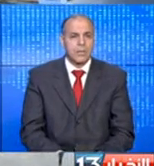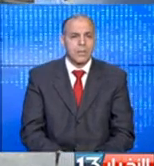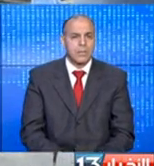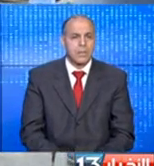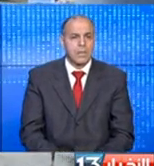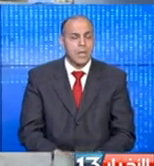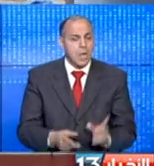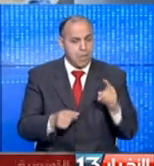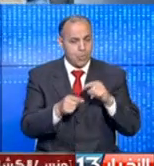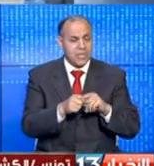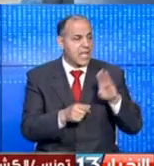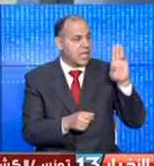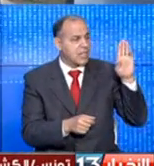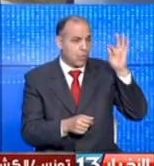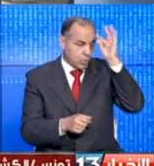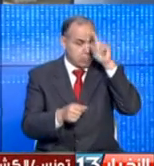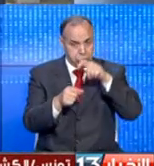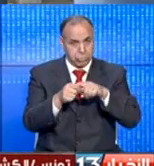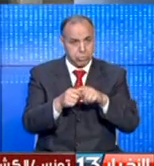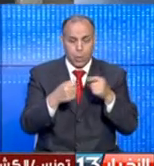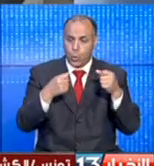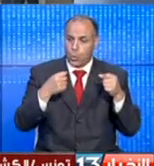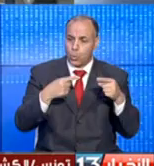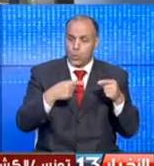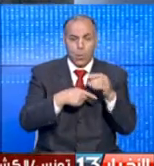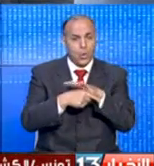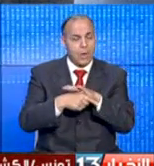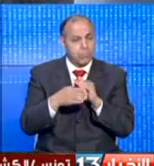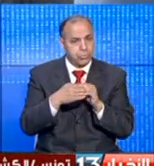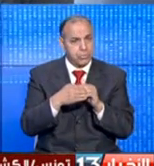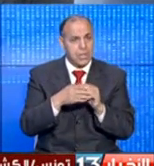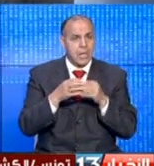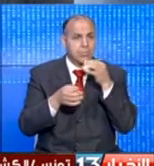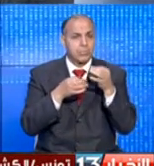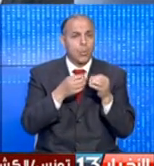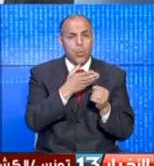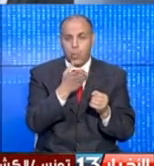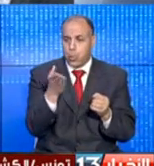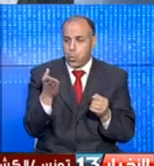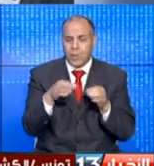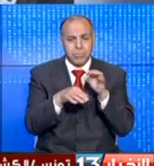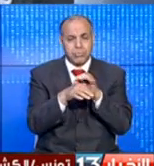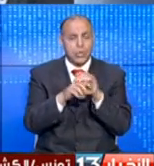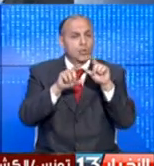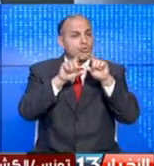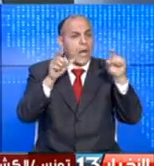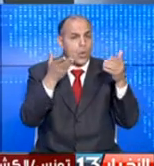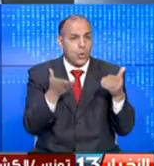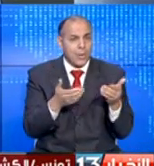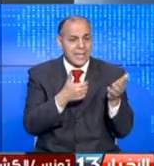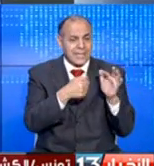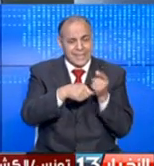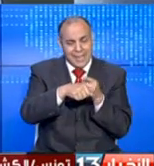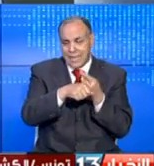في إطار مساهمة الكشافة التونسية في مقاومة وباء كورونا وكسر حلقات العدوى وتحت شعار 60